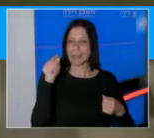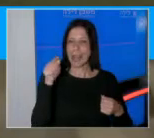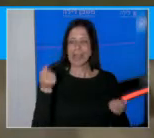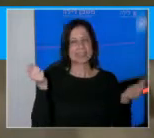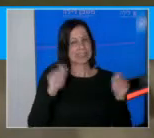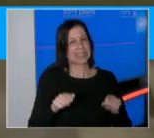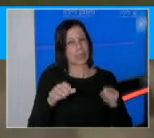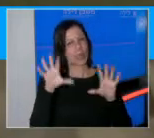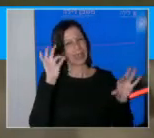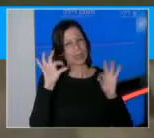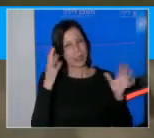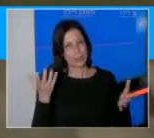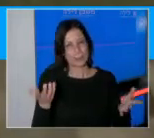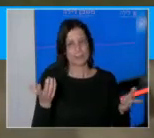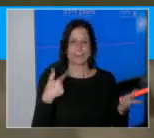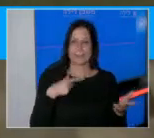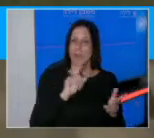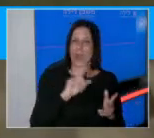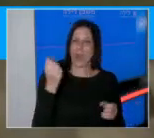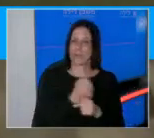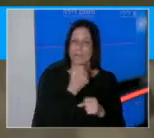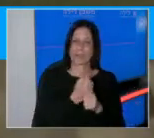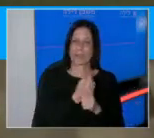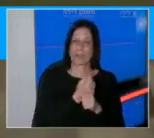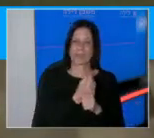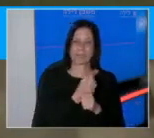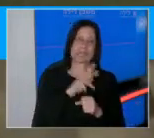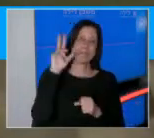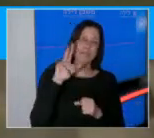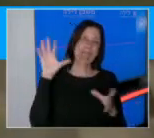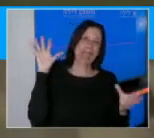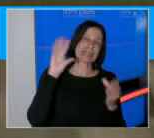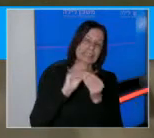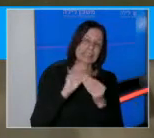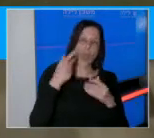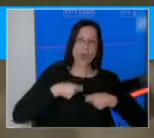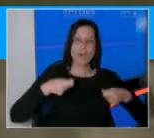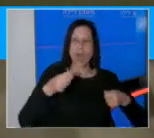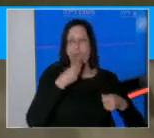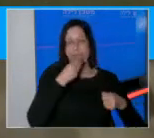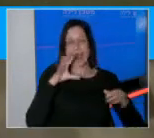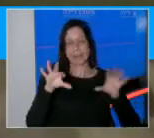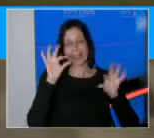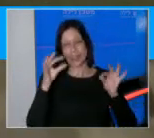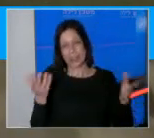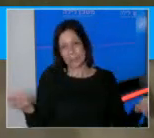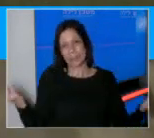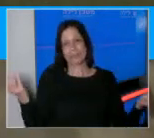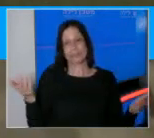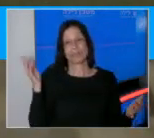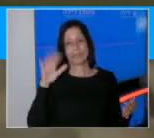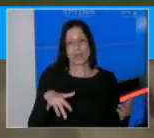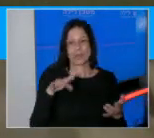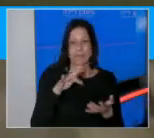לנו את הקניונים, אנחנו לא עובדים בגדול ממרץ, כל מוכרי האוכל בקניונים, זה עוד איזו